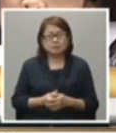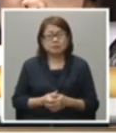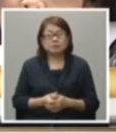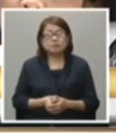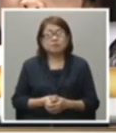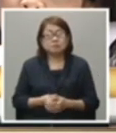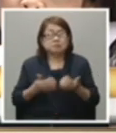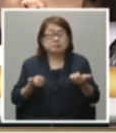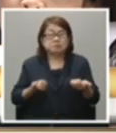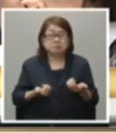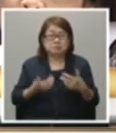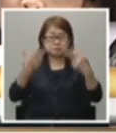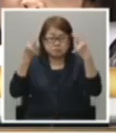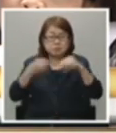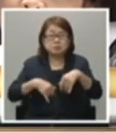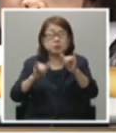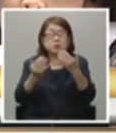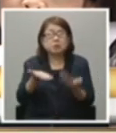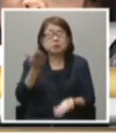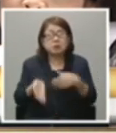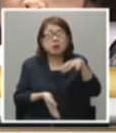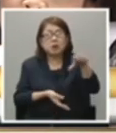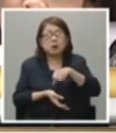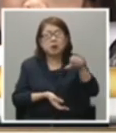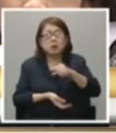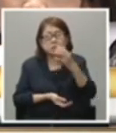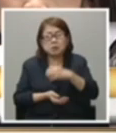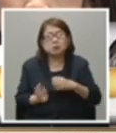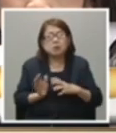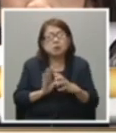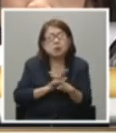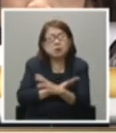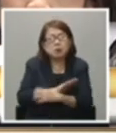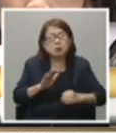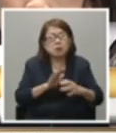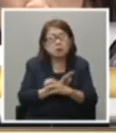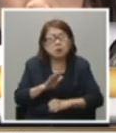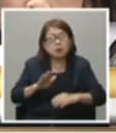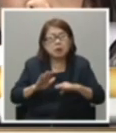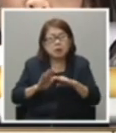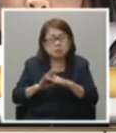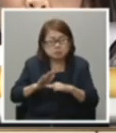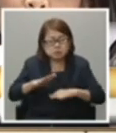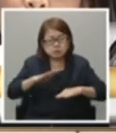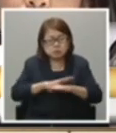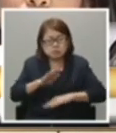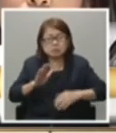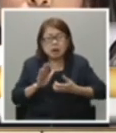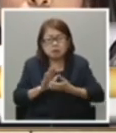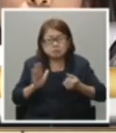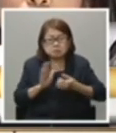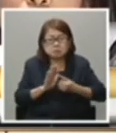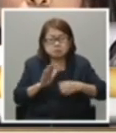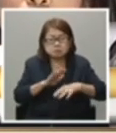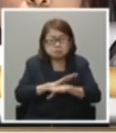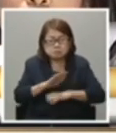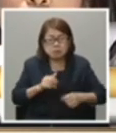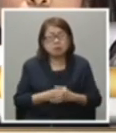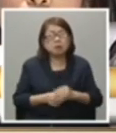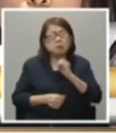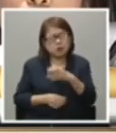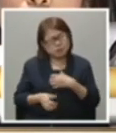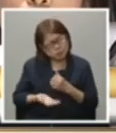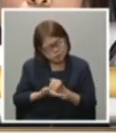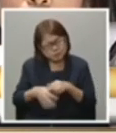แต่ท่านปล่อยให้เขาเข้ามาเอาข้อมูลของเราไปนะคะอ้างแค่ว่าจะมาอำนวยความสะด